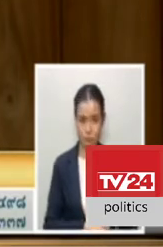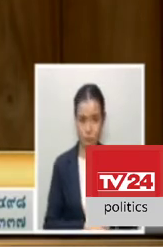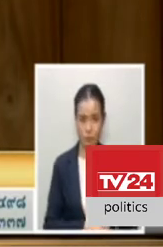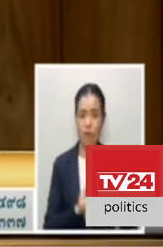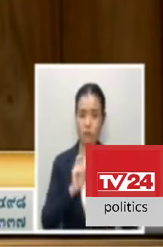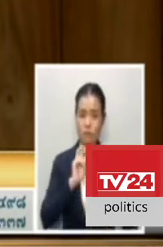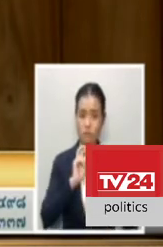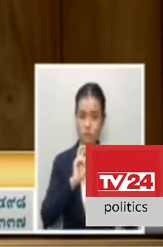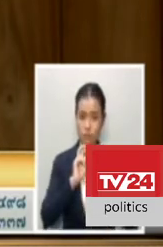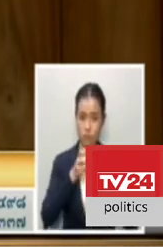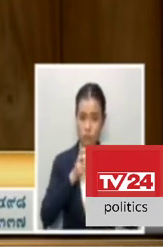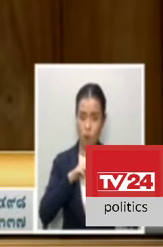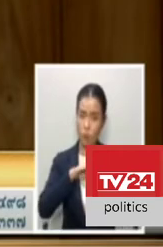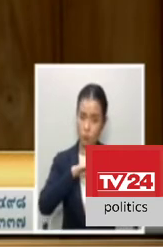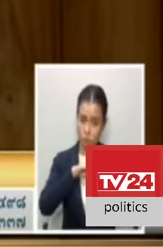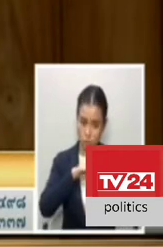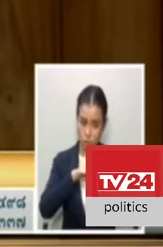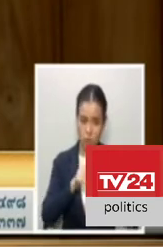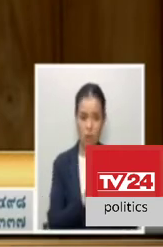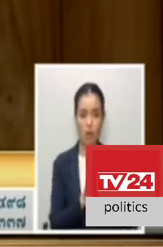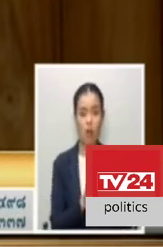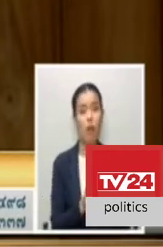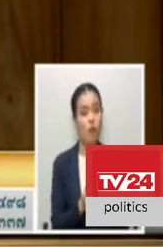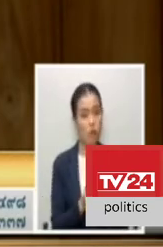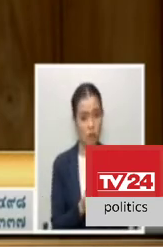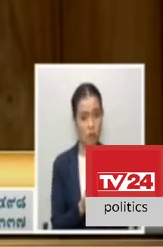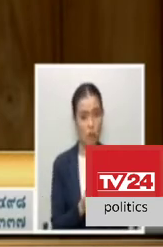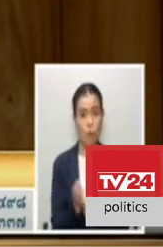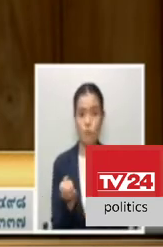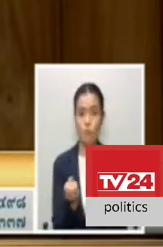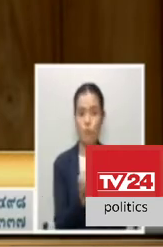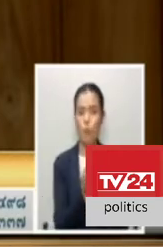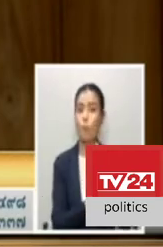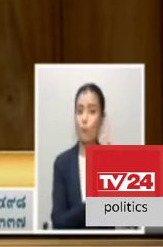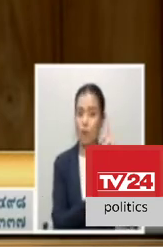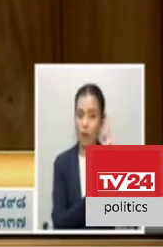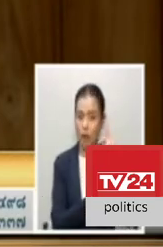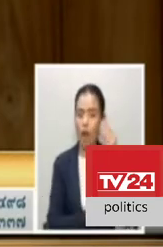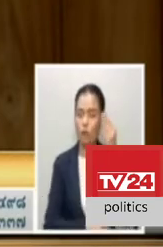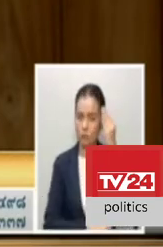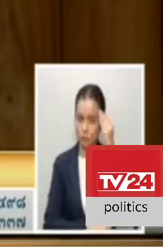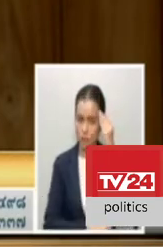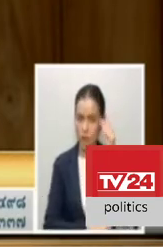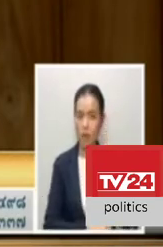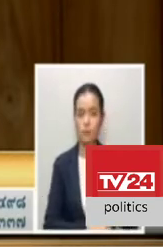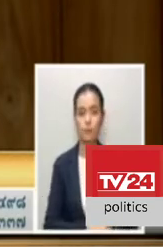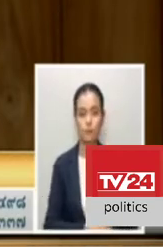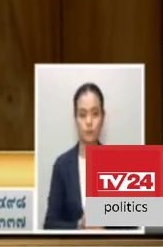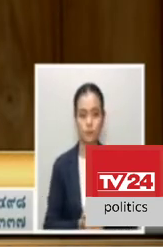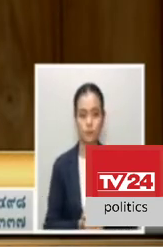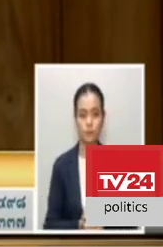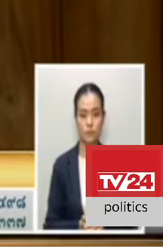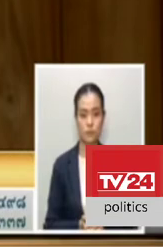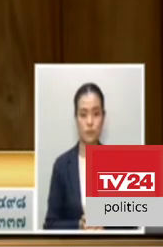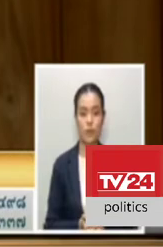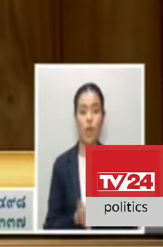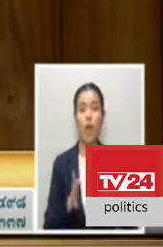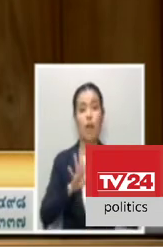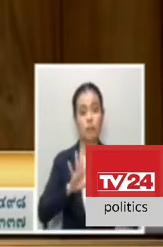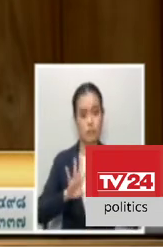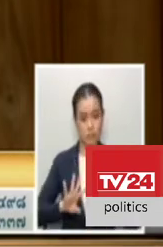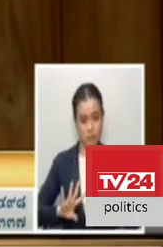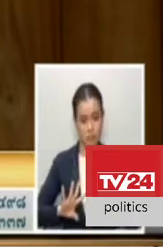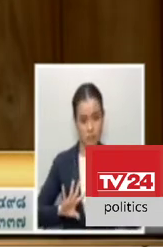ที่ก็มามีผลที่ทำให้เกิดเป็นข่าวอย่างที่รับทราบกันอยู่นะฮะว่าทางอาเซียนก็